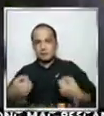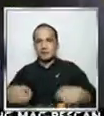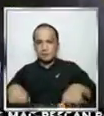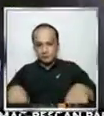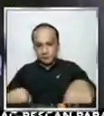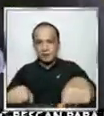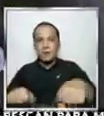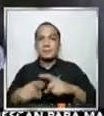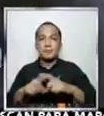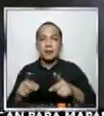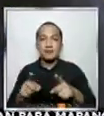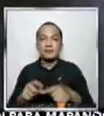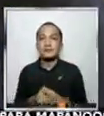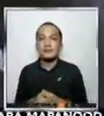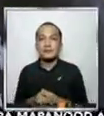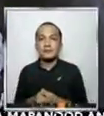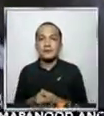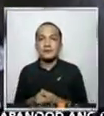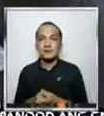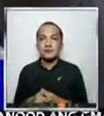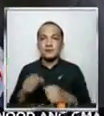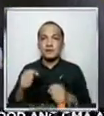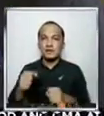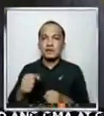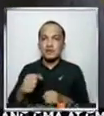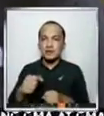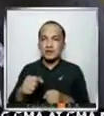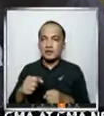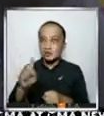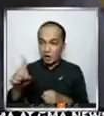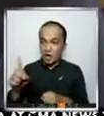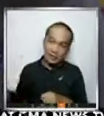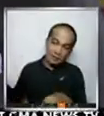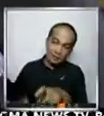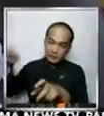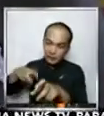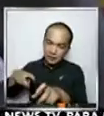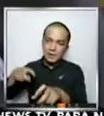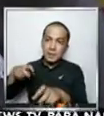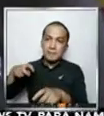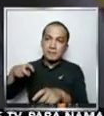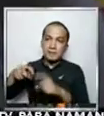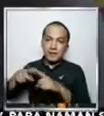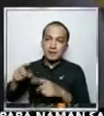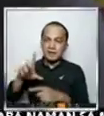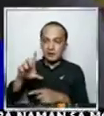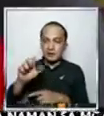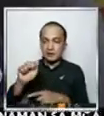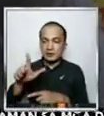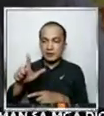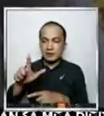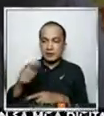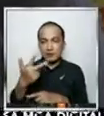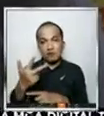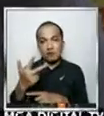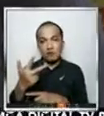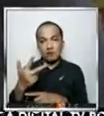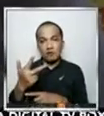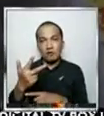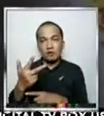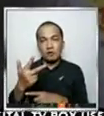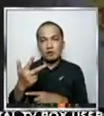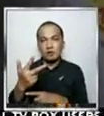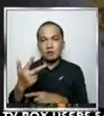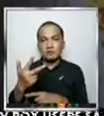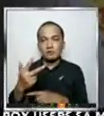pwede po ang isang pasahero, bibiyahe kami. Pero dahil ang legal namin pasahero ay tatlo, yung pamasahe po para win-win